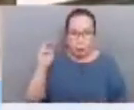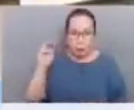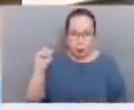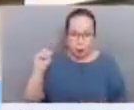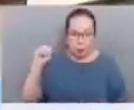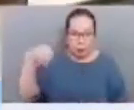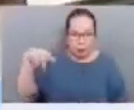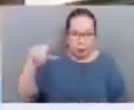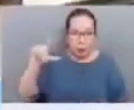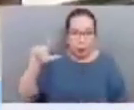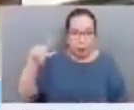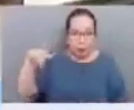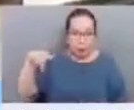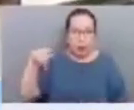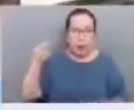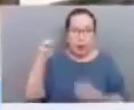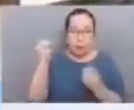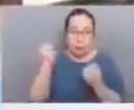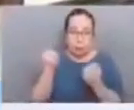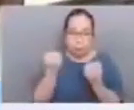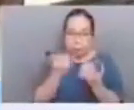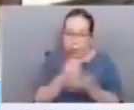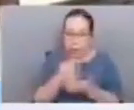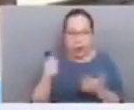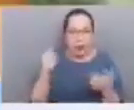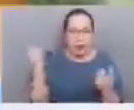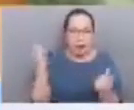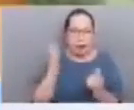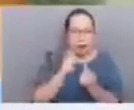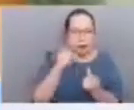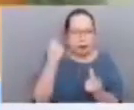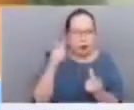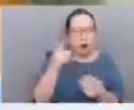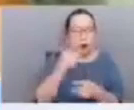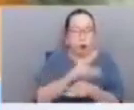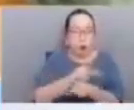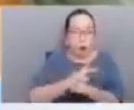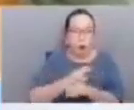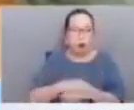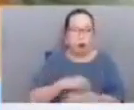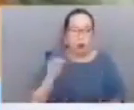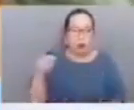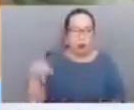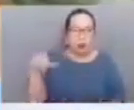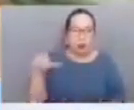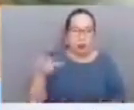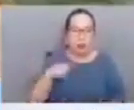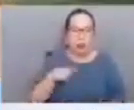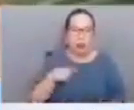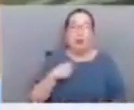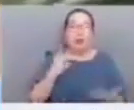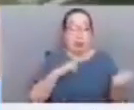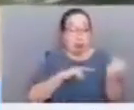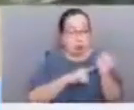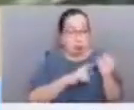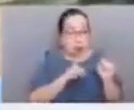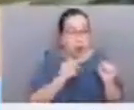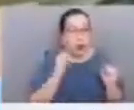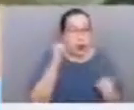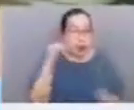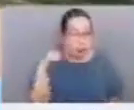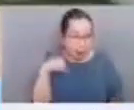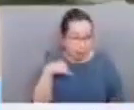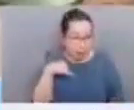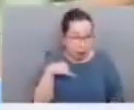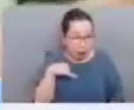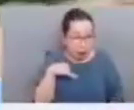hire ka, bago ka makautang sa GSIS, hihintay ka isang taon at walong buwan. Eh by the